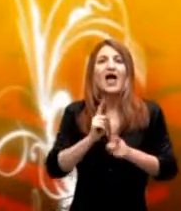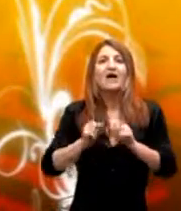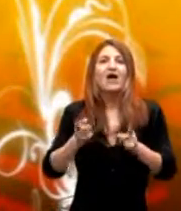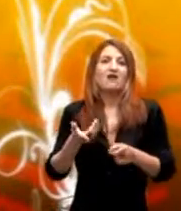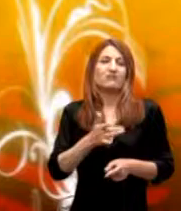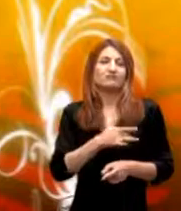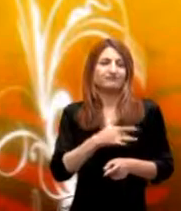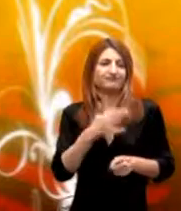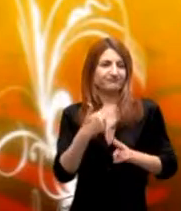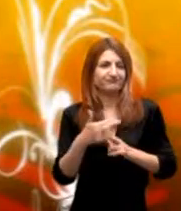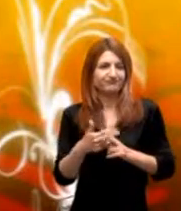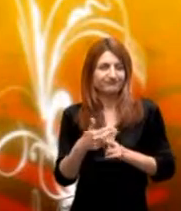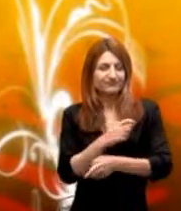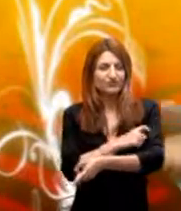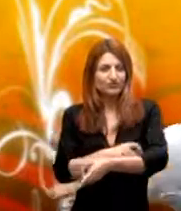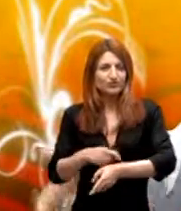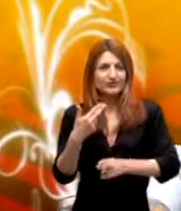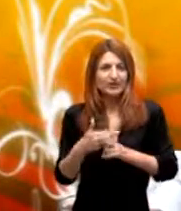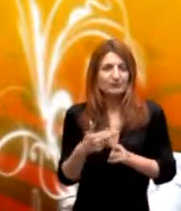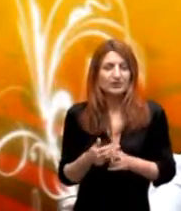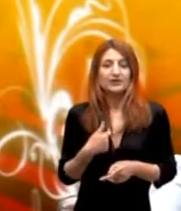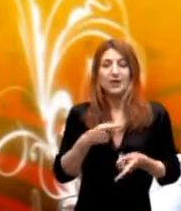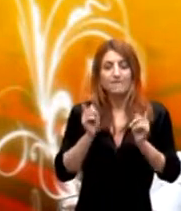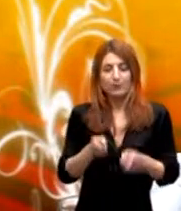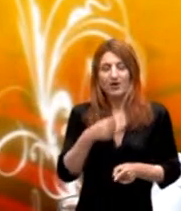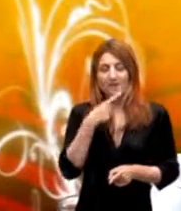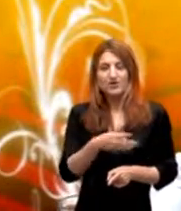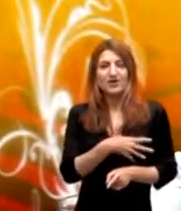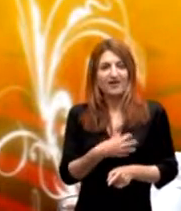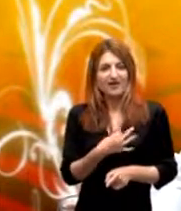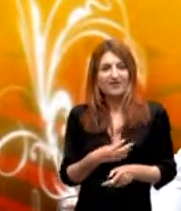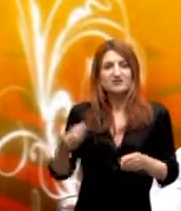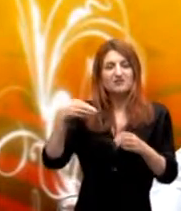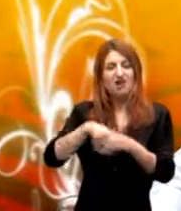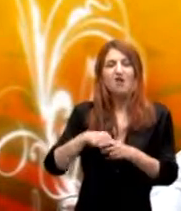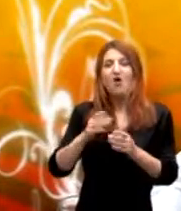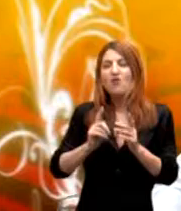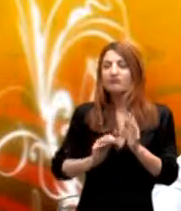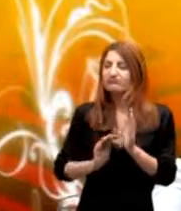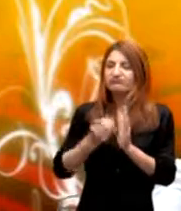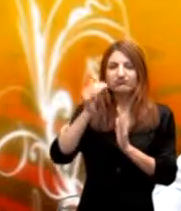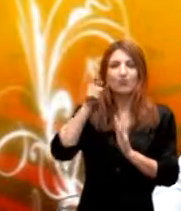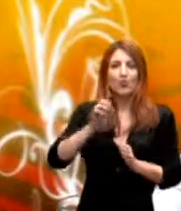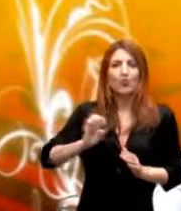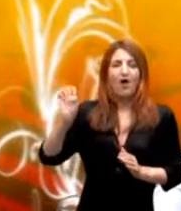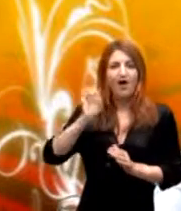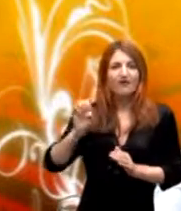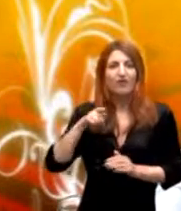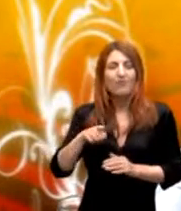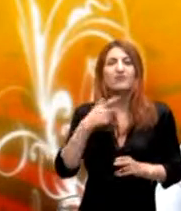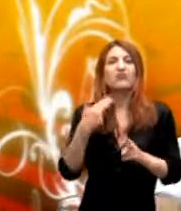razvoja kardiovaskularnih bolesti. I moram vam reći da Hrvatska spada u jedan visoki vrh u Evropi, gdje